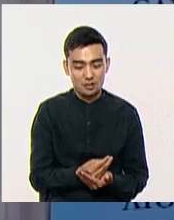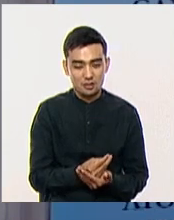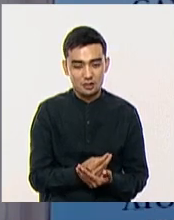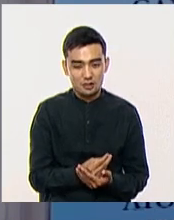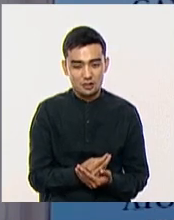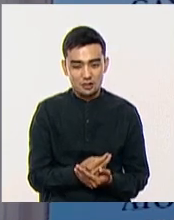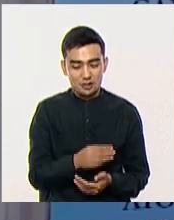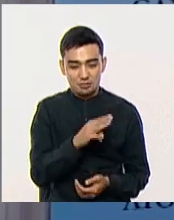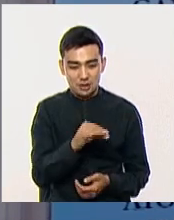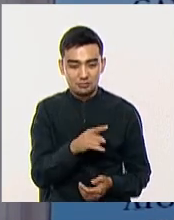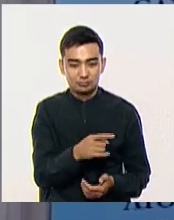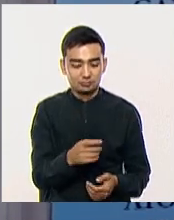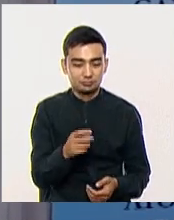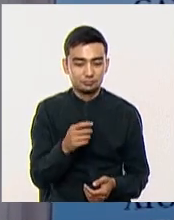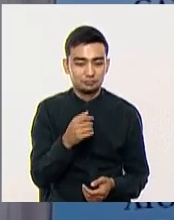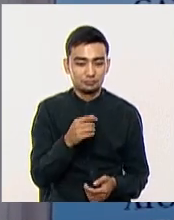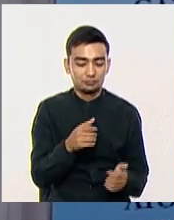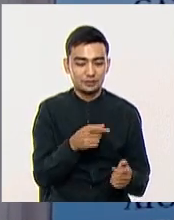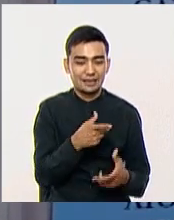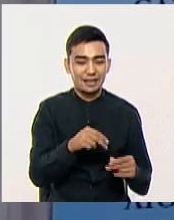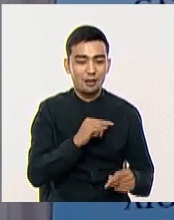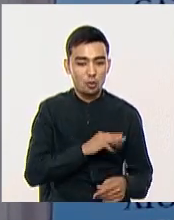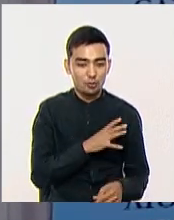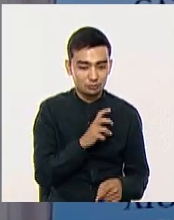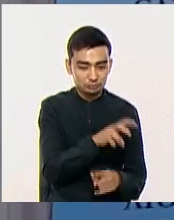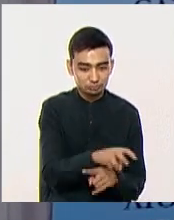представительства выходят на местное